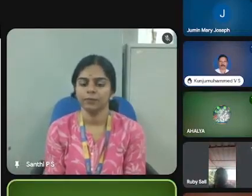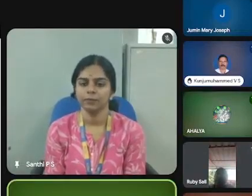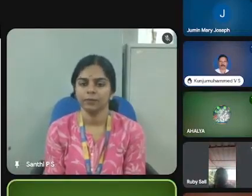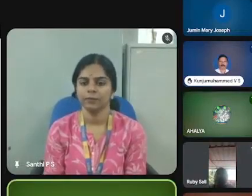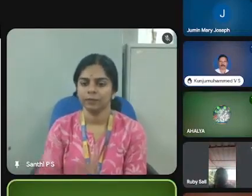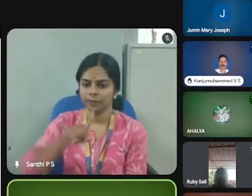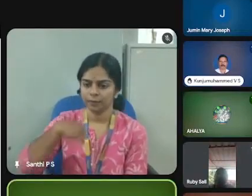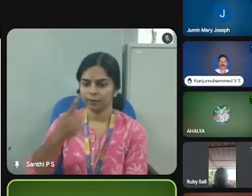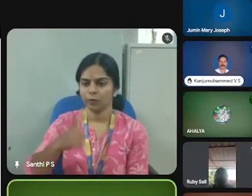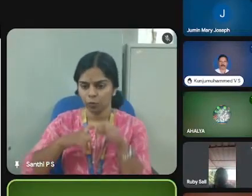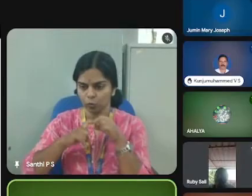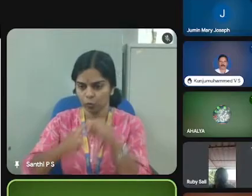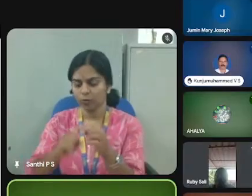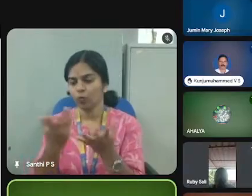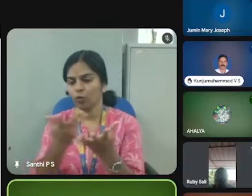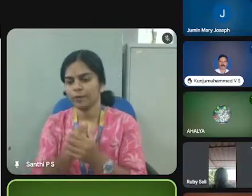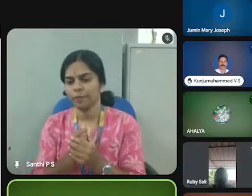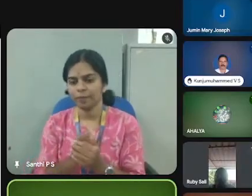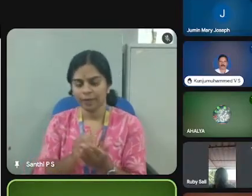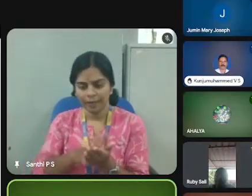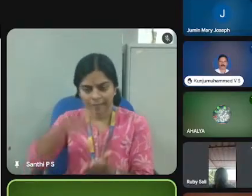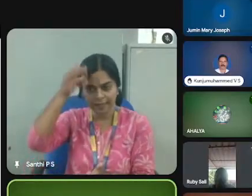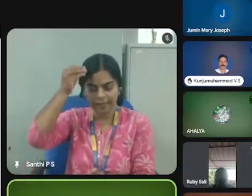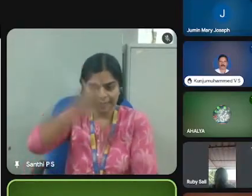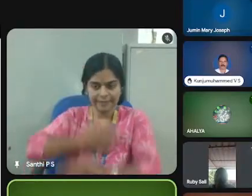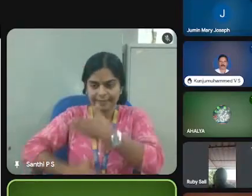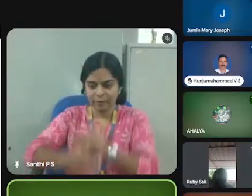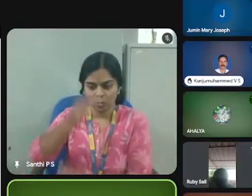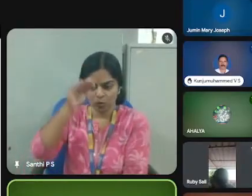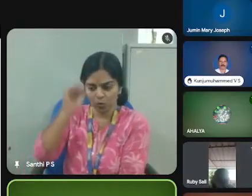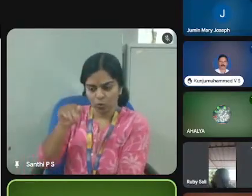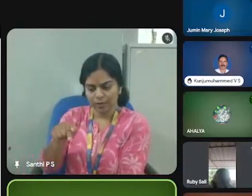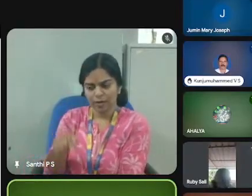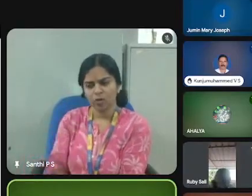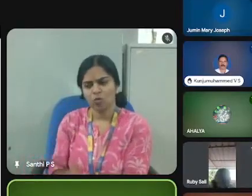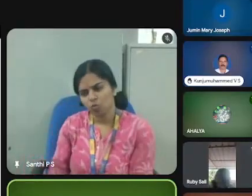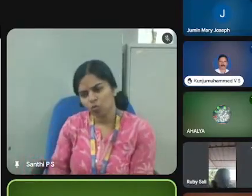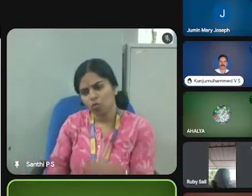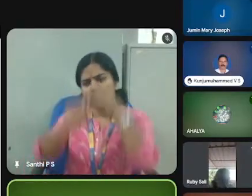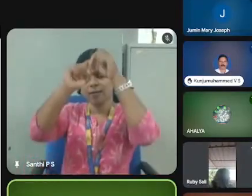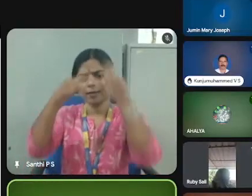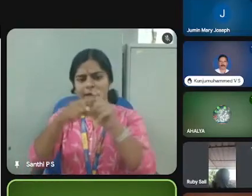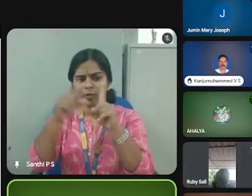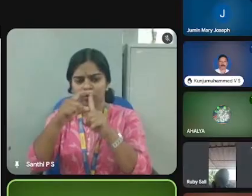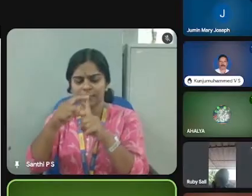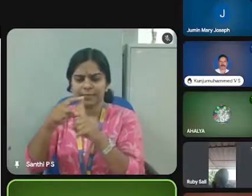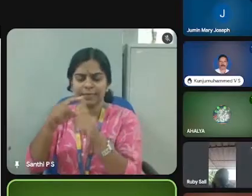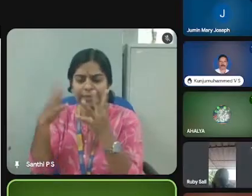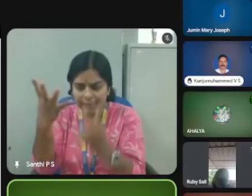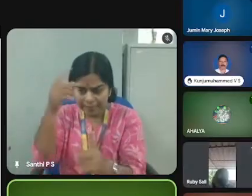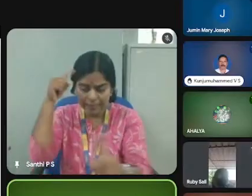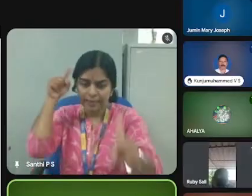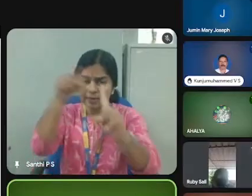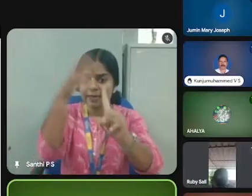അടുത്തൊരു ചോദ്യം ചാറ്റ് ബോക്സിലുള്ളത്, പഠനവൈകല്യമുള്ള വിദ്യാർത്ഥികൾക്ക് ഉയർന്ന വിദ്യാഭ്യാസം പ്രാപിക്കാൻ സഹായകരമായ ഒരു